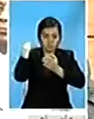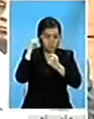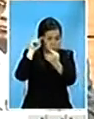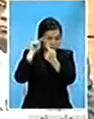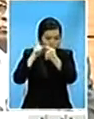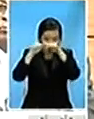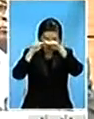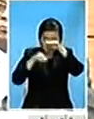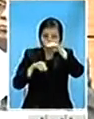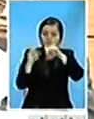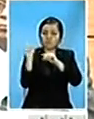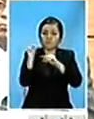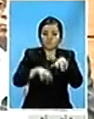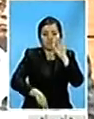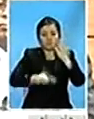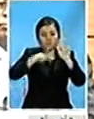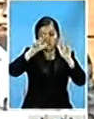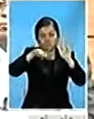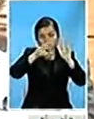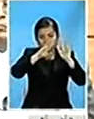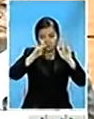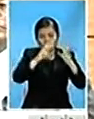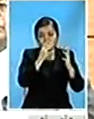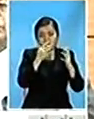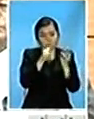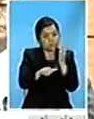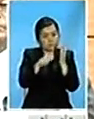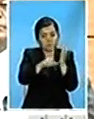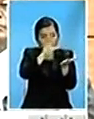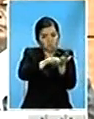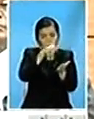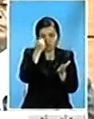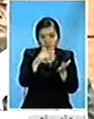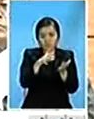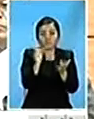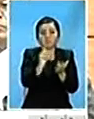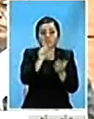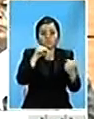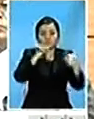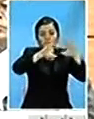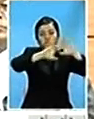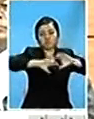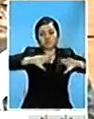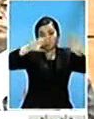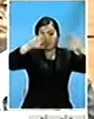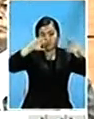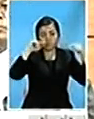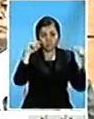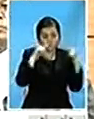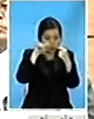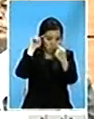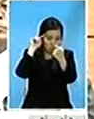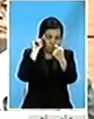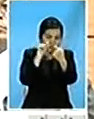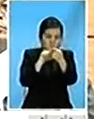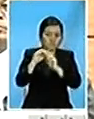ำกว่าเป้าถึงประมาณ 36,000 ล้านบาทในเดือนพฤษภาคมก็เป็นเพราะนโยบายการปรับลดภาษีนายทุนของทางรัฐบ